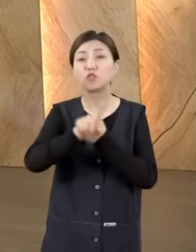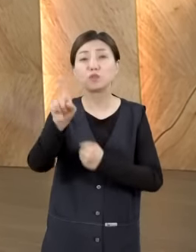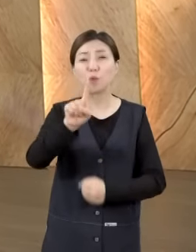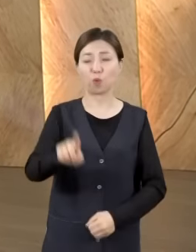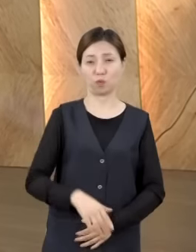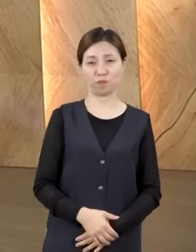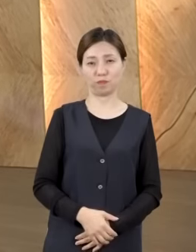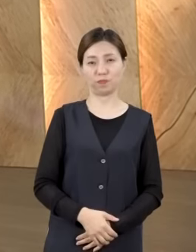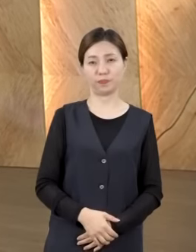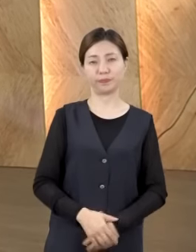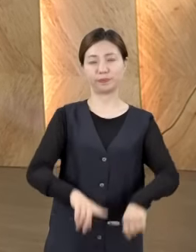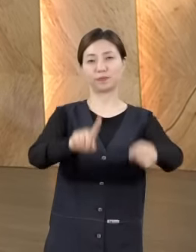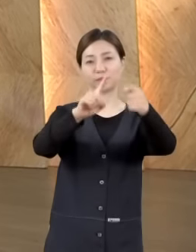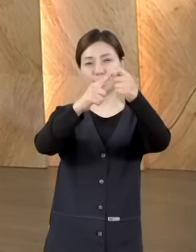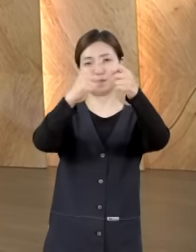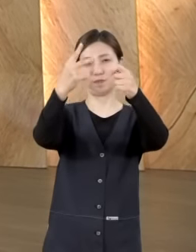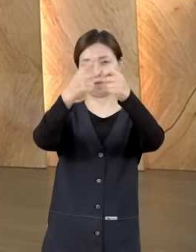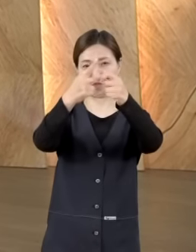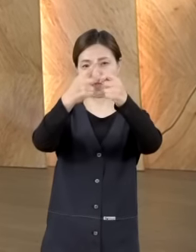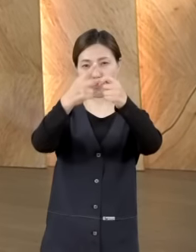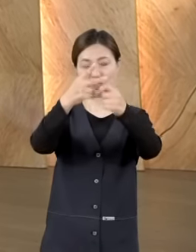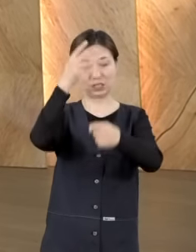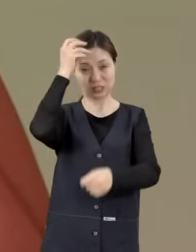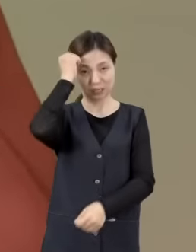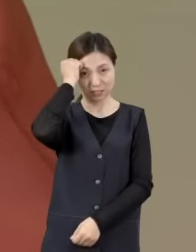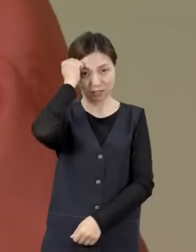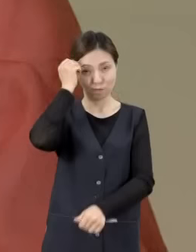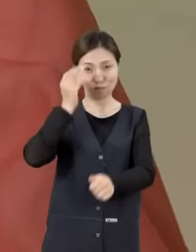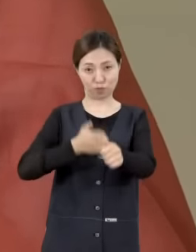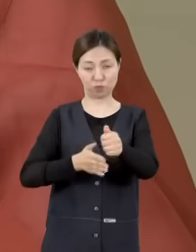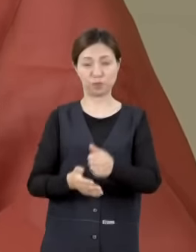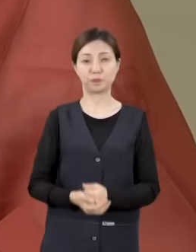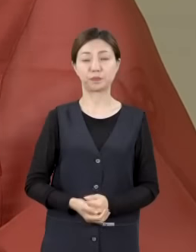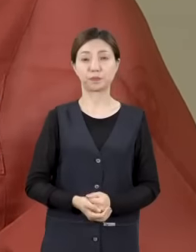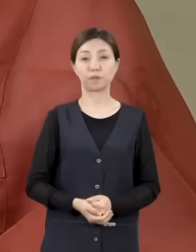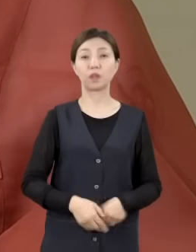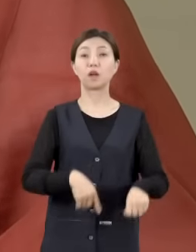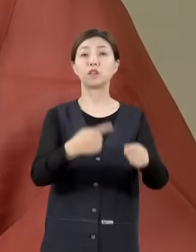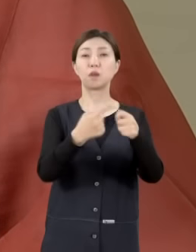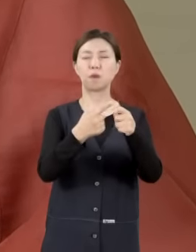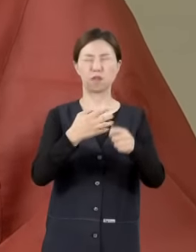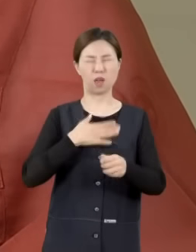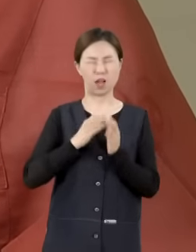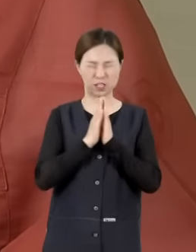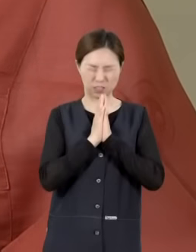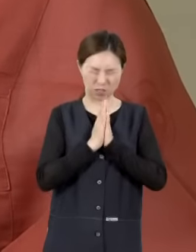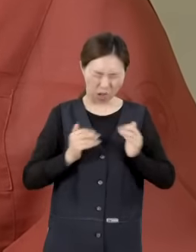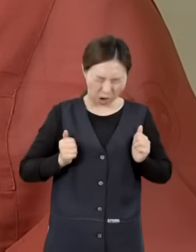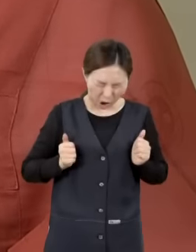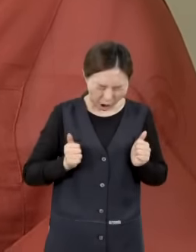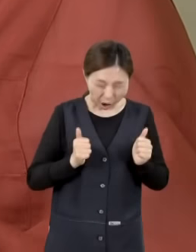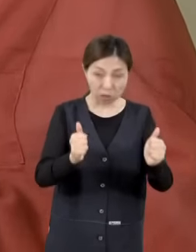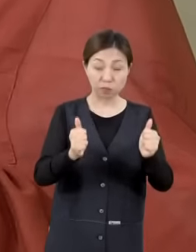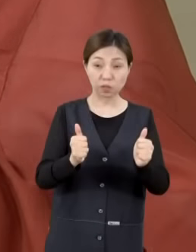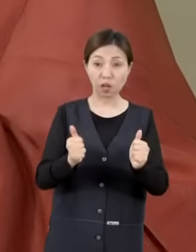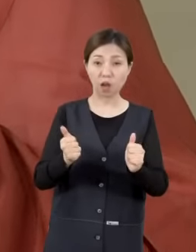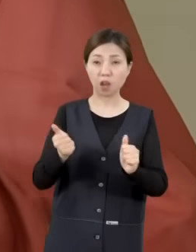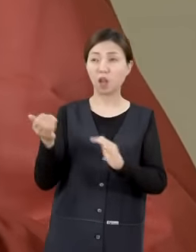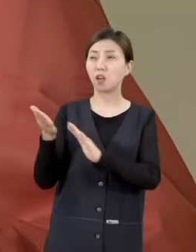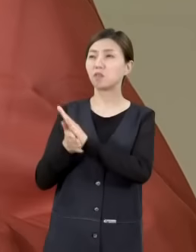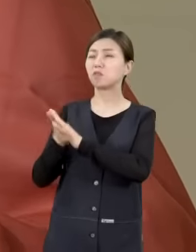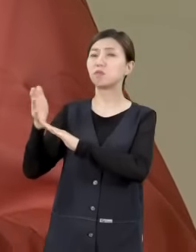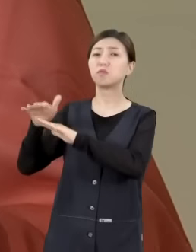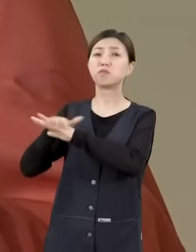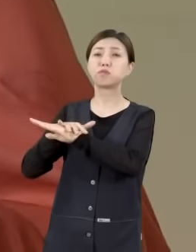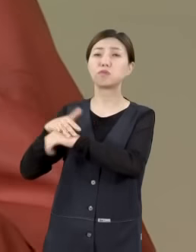없다면 효과가 느껴지지 않는다면 딱 두 가지로 생각해 봐야 돼 두 가지 기도